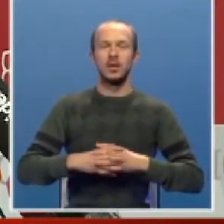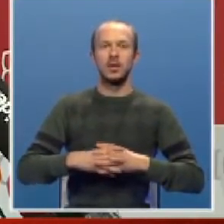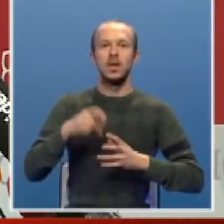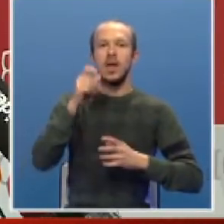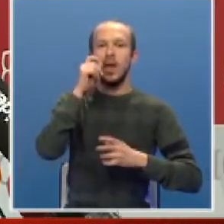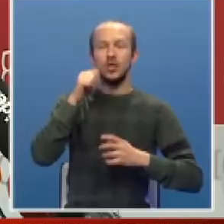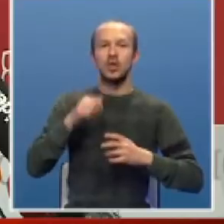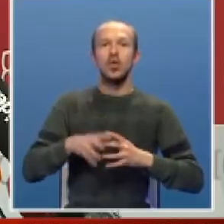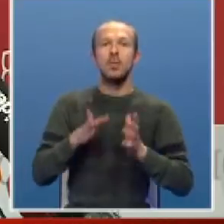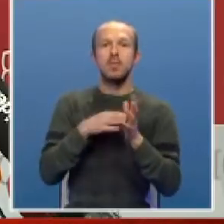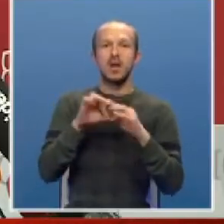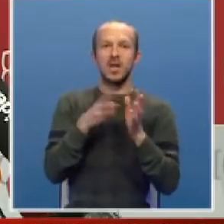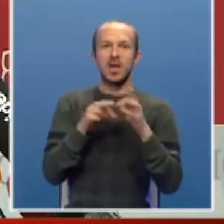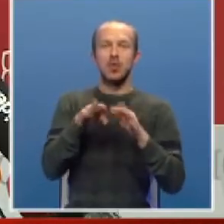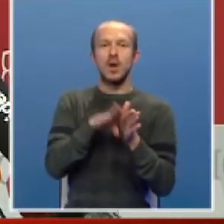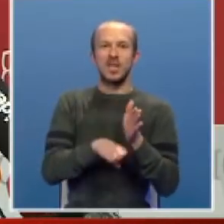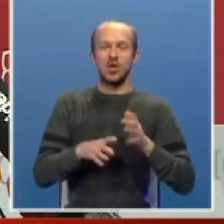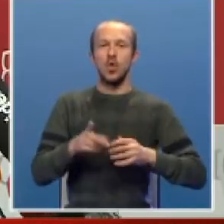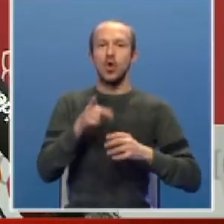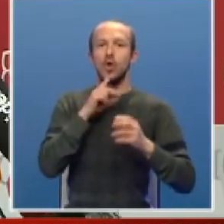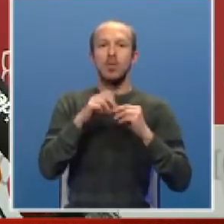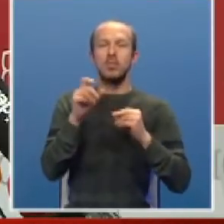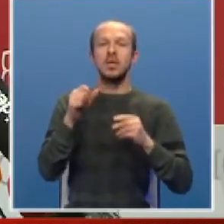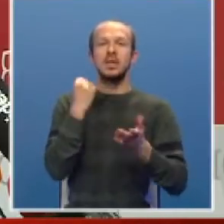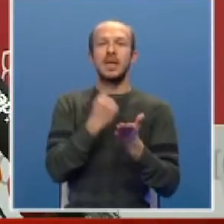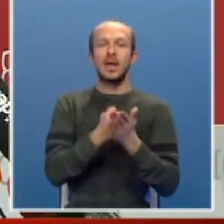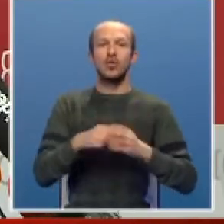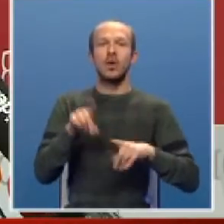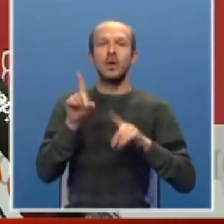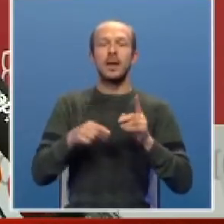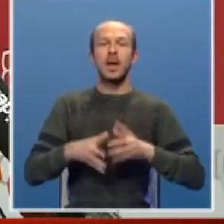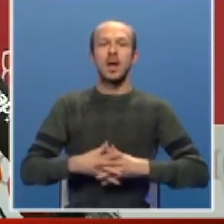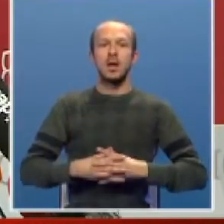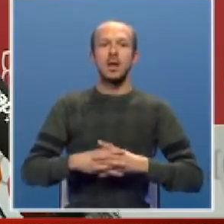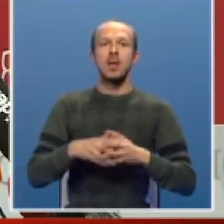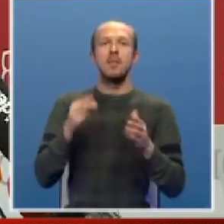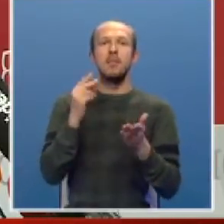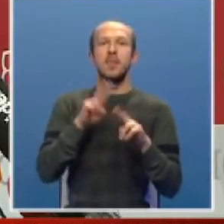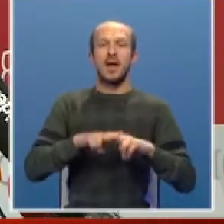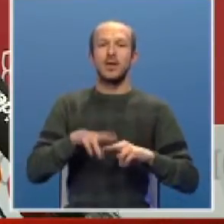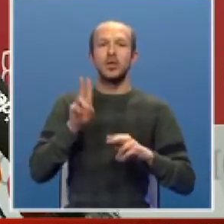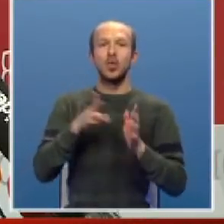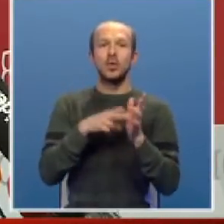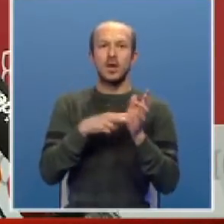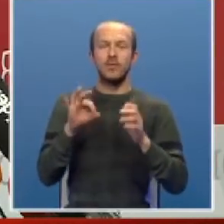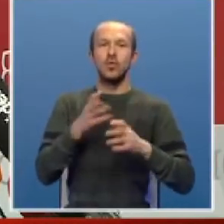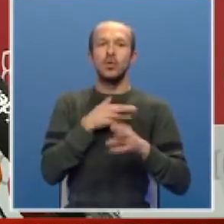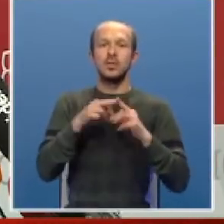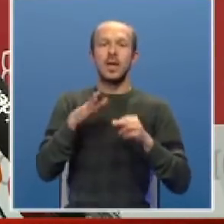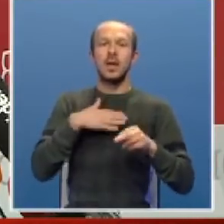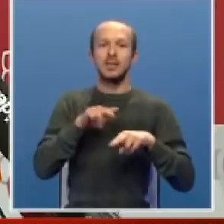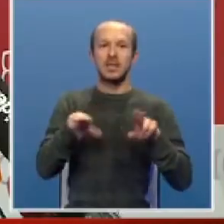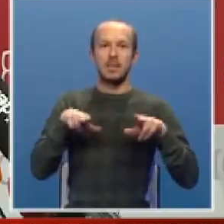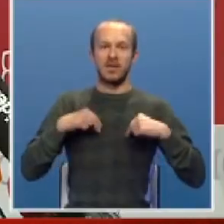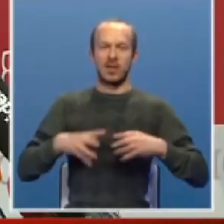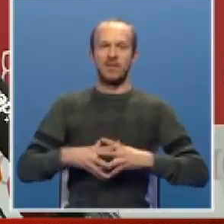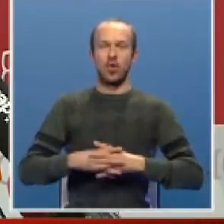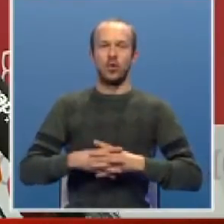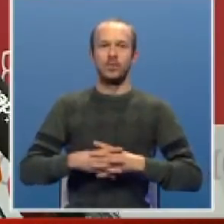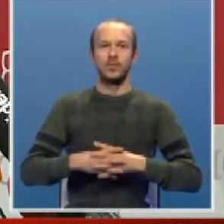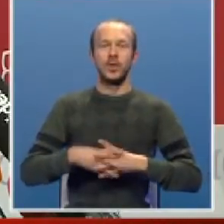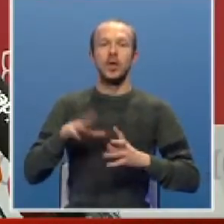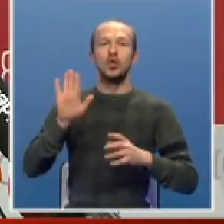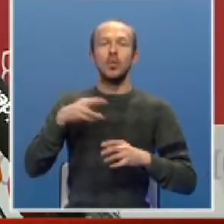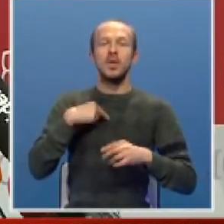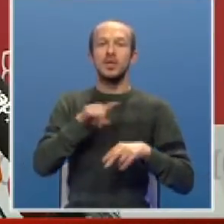nacionalnu, marginalnu manjinu koju bi se garantovala neka takva prava. To naravno za nas nije prihvatljivo. To mi